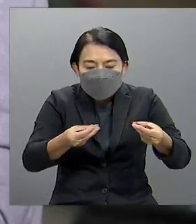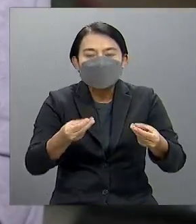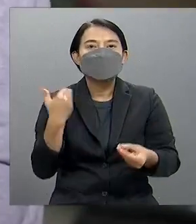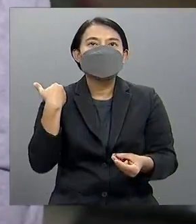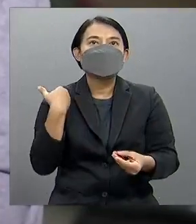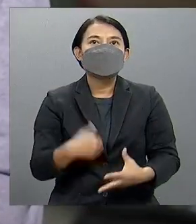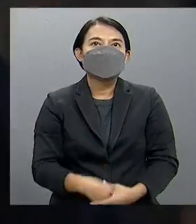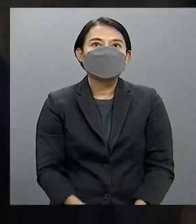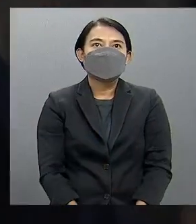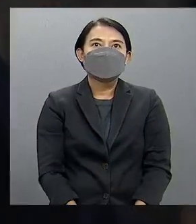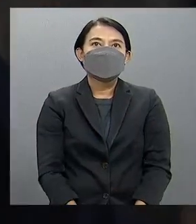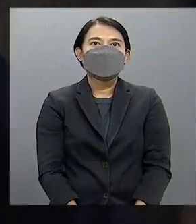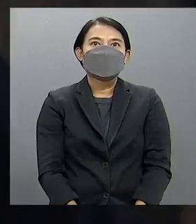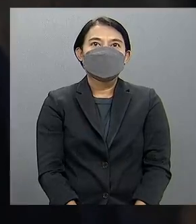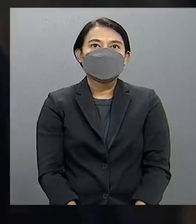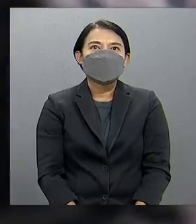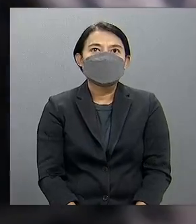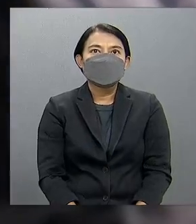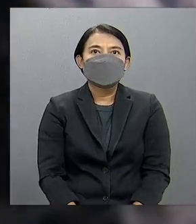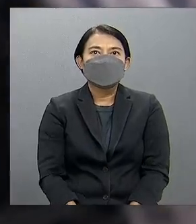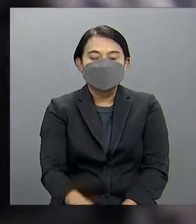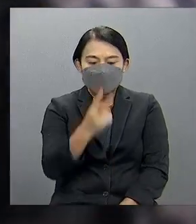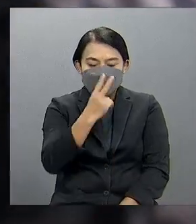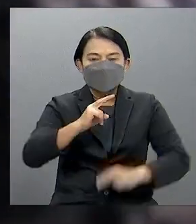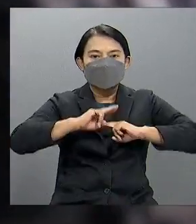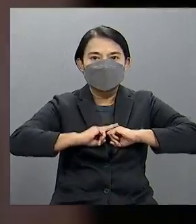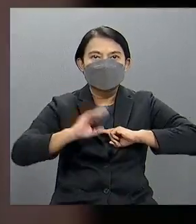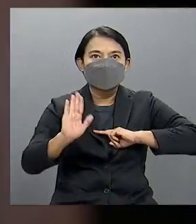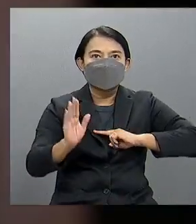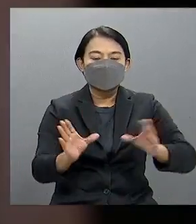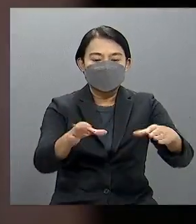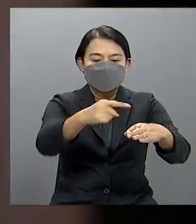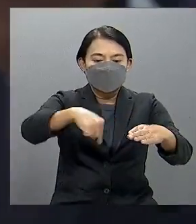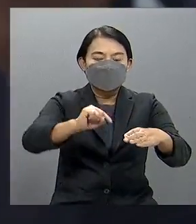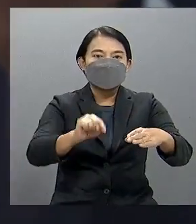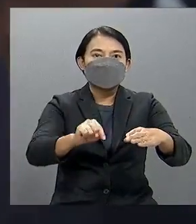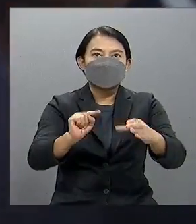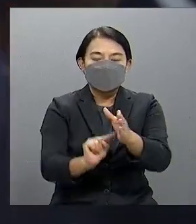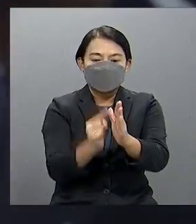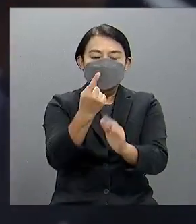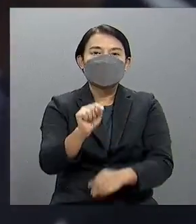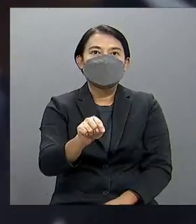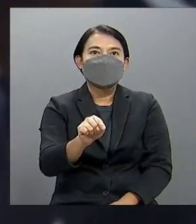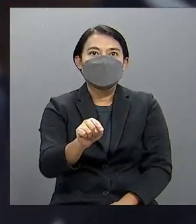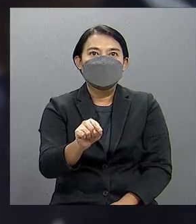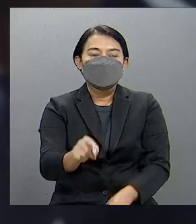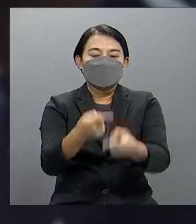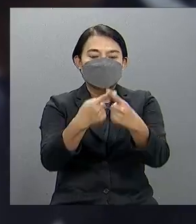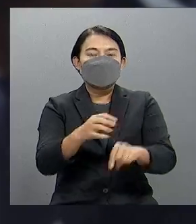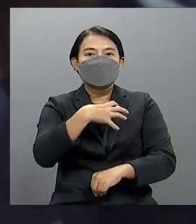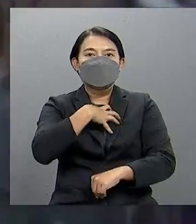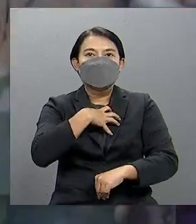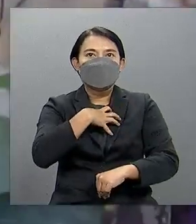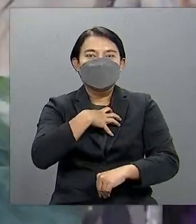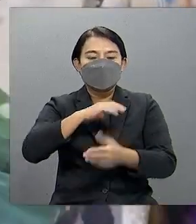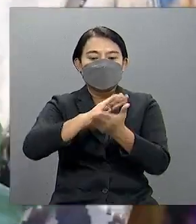จๆี่ผมมองเนี่ กรแก้จุเริ่มต้นแต่เราอยเหสงคมที่น่าอยู่